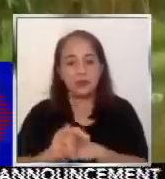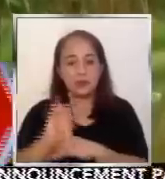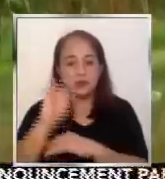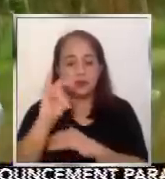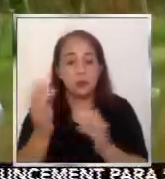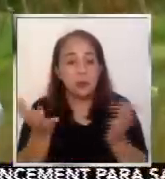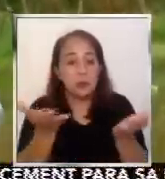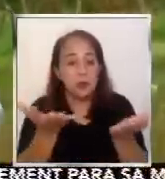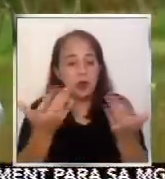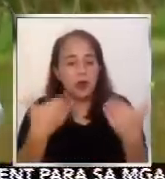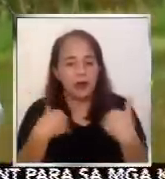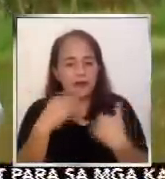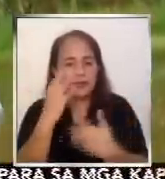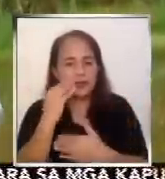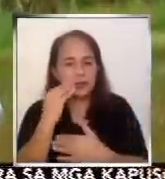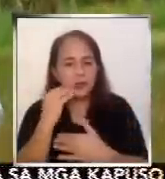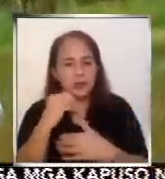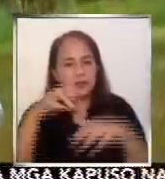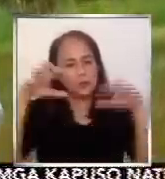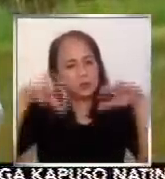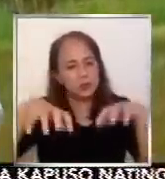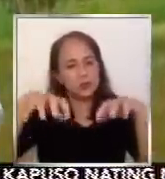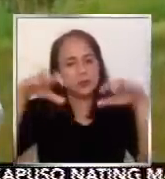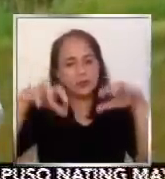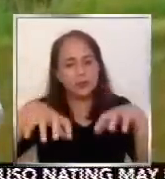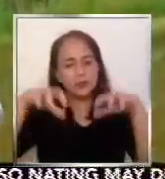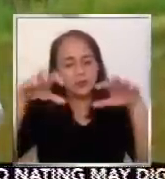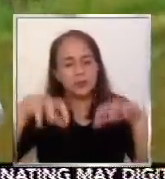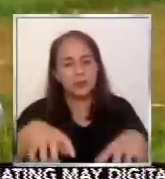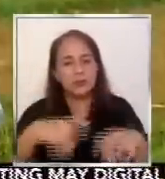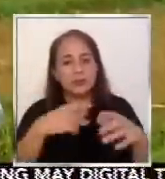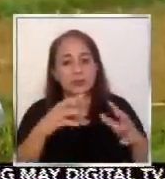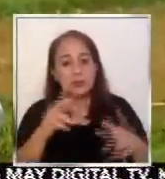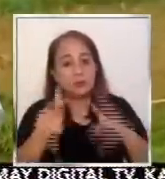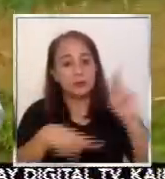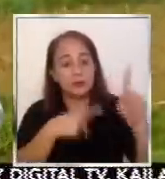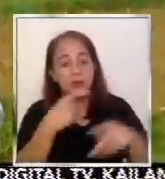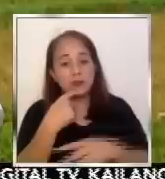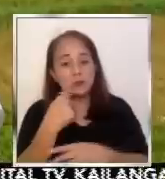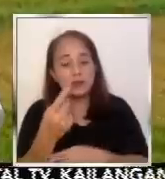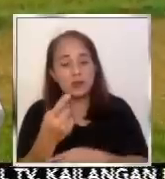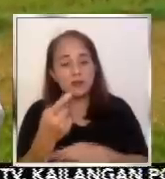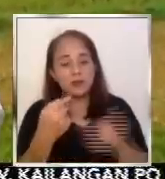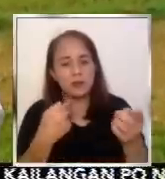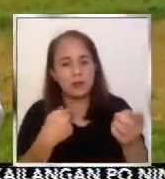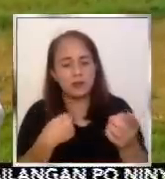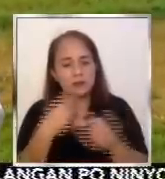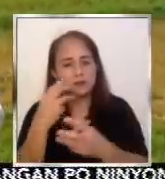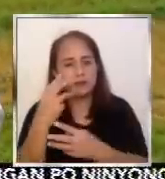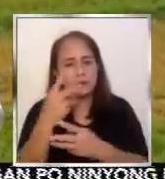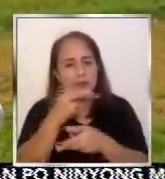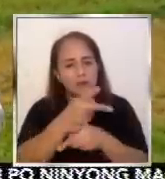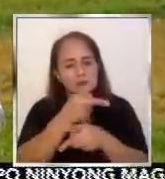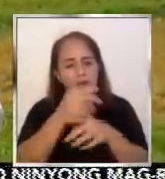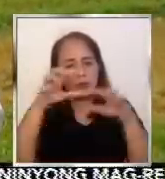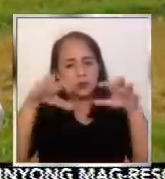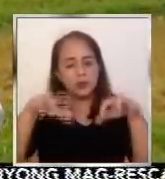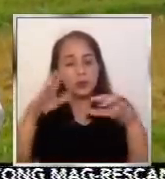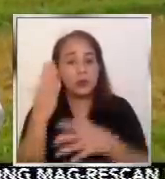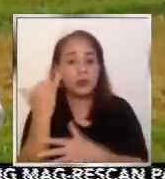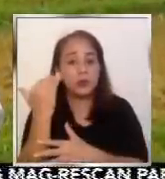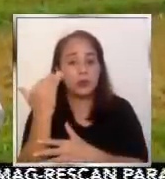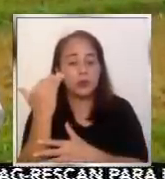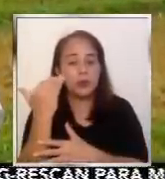ng pabuksubuksong pag-ulan. Ayon sa mga residente, biyaya sa kanila ang pag-ulan dahil natubigan na ang